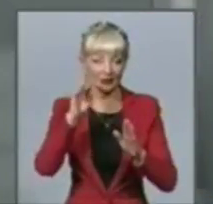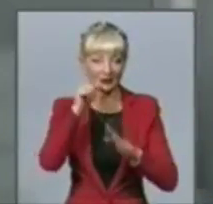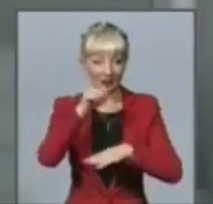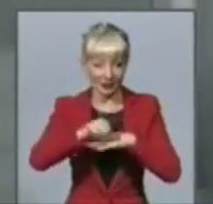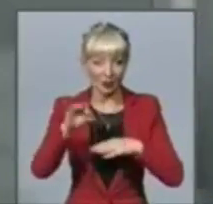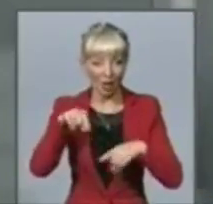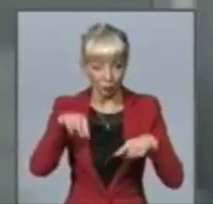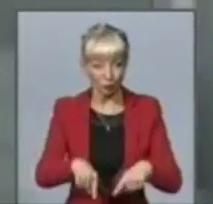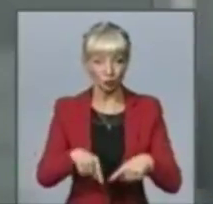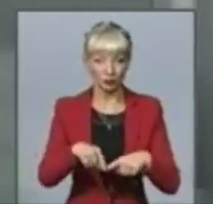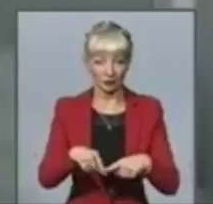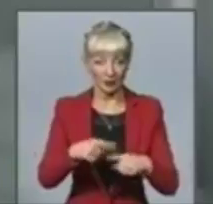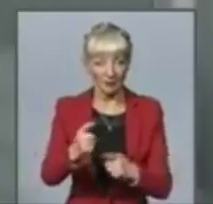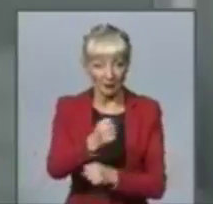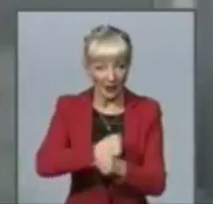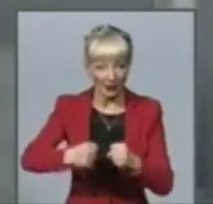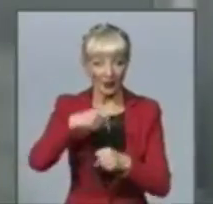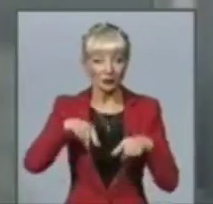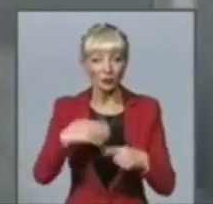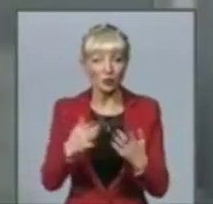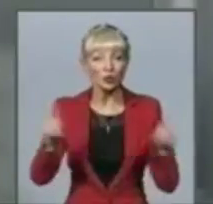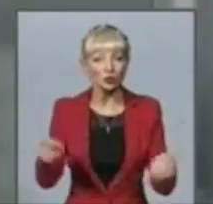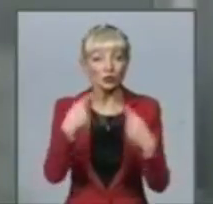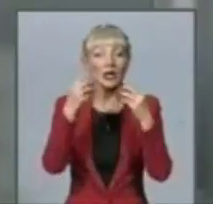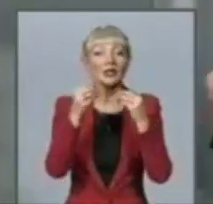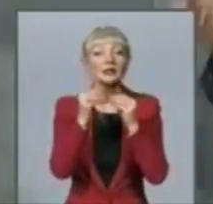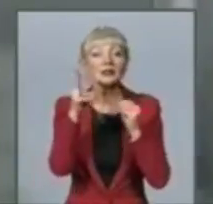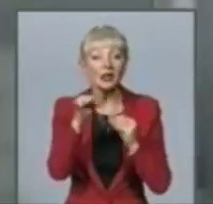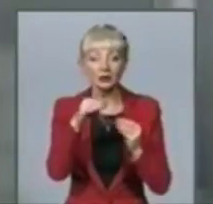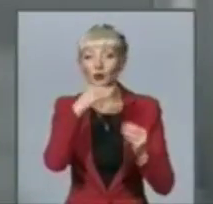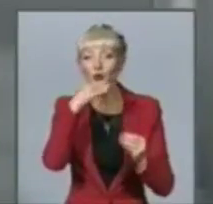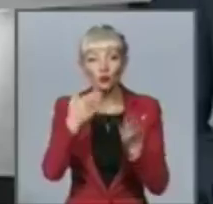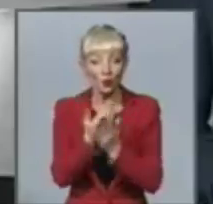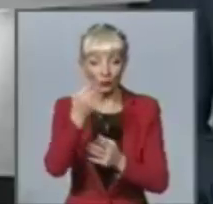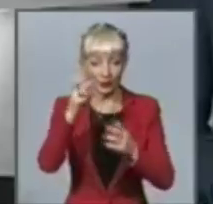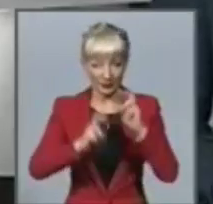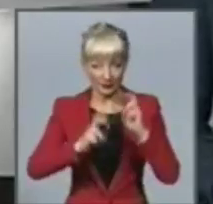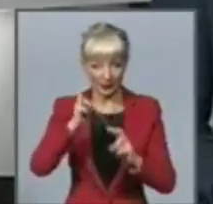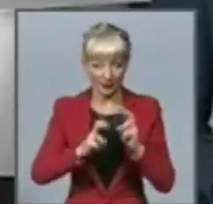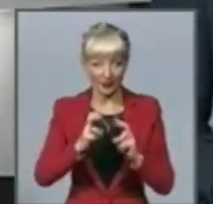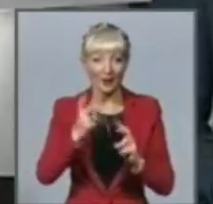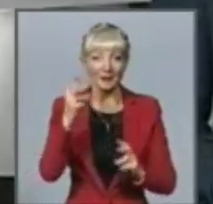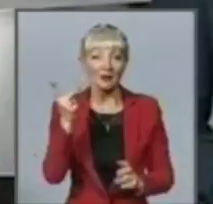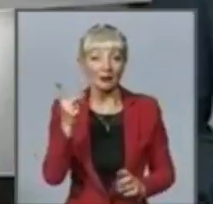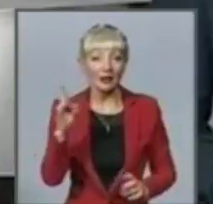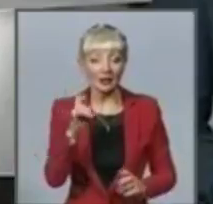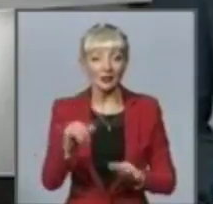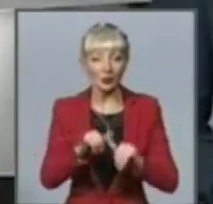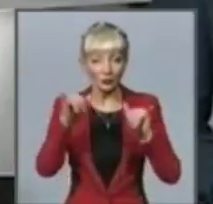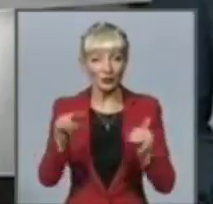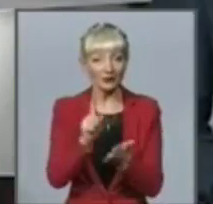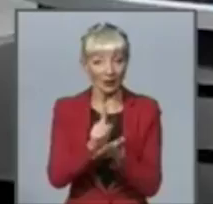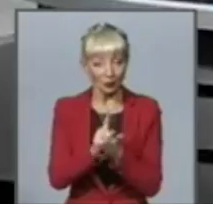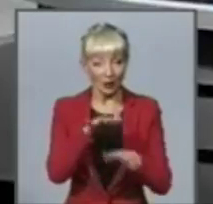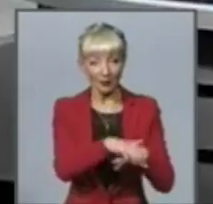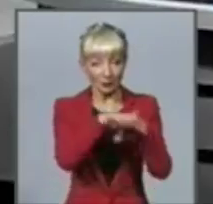означає створення вже десятки нових підприємств, створені в Україні і українські закордонні. В півтора рази збільшились податкові